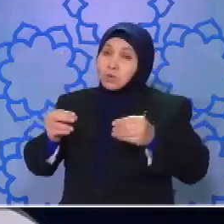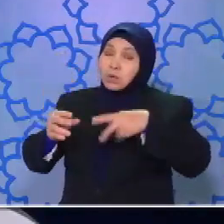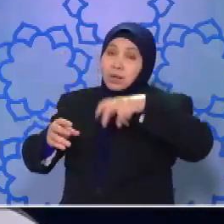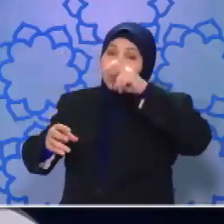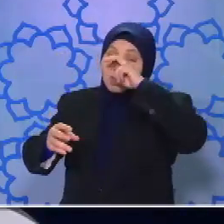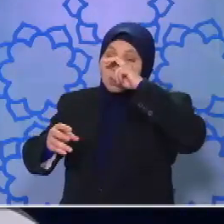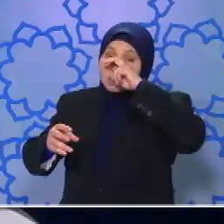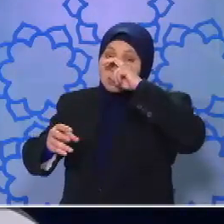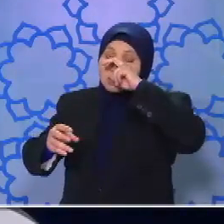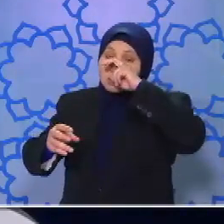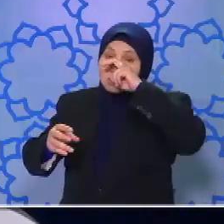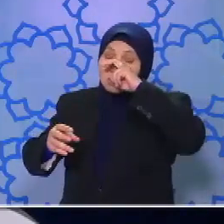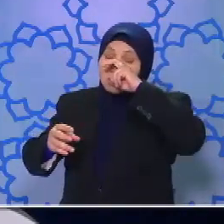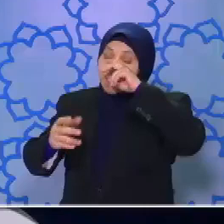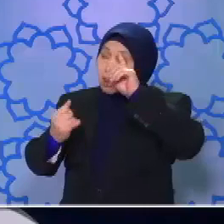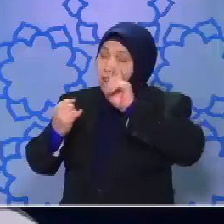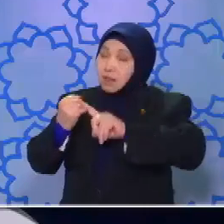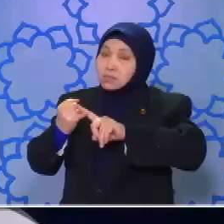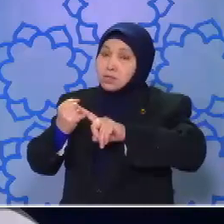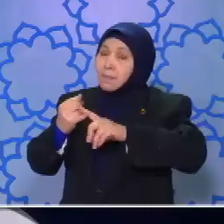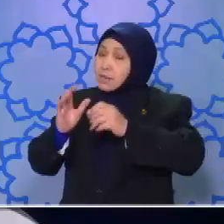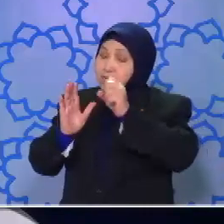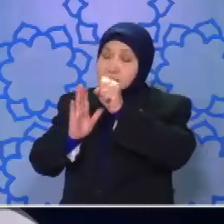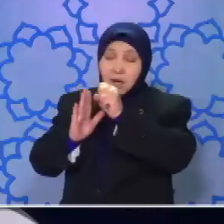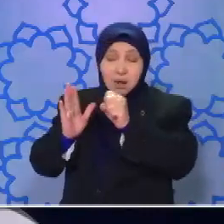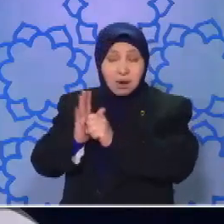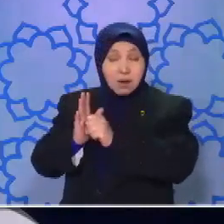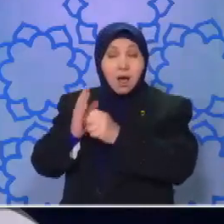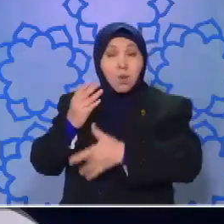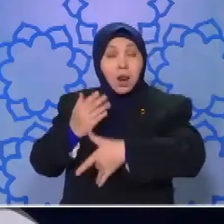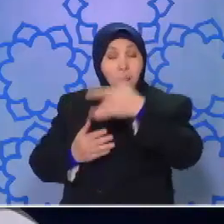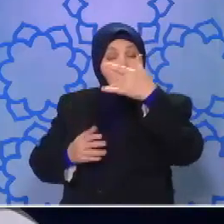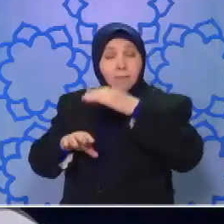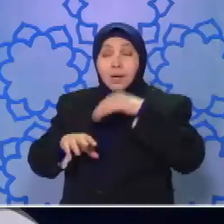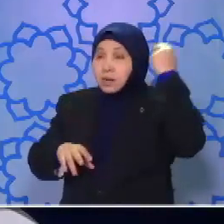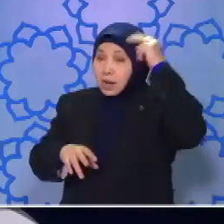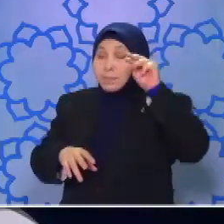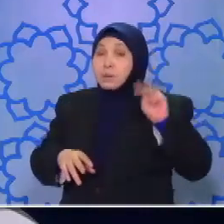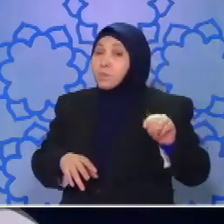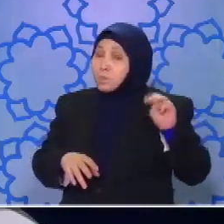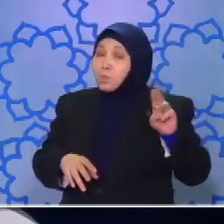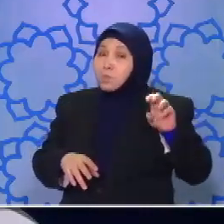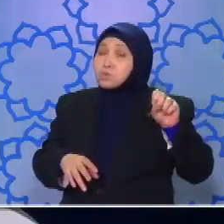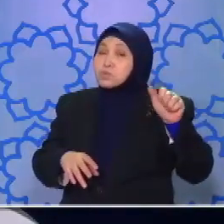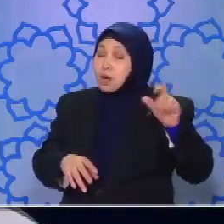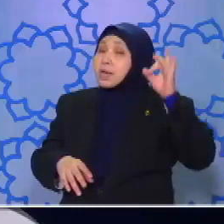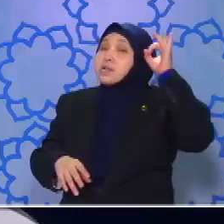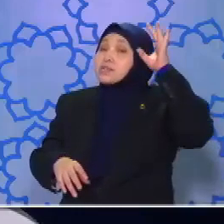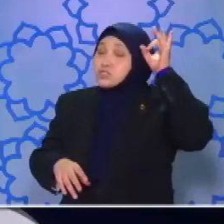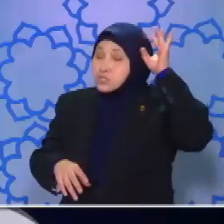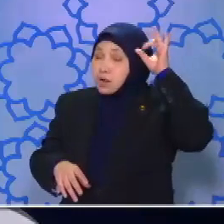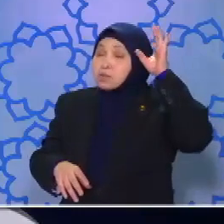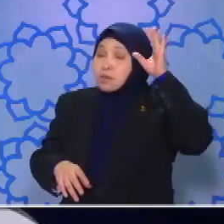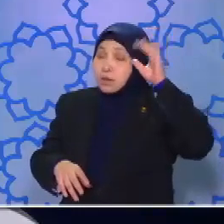ni, ya, cikgu tegas yang memberi, tapi dah beri syarat awal-awal kepada Nabi Musa, dan Nabi Musa kata insya-Allah aku